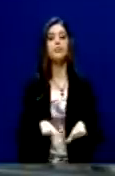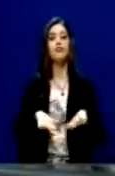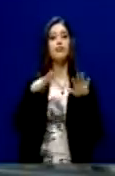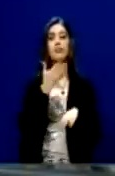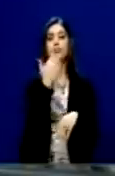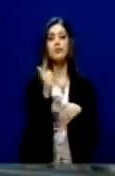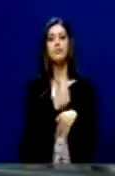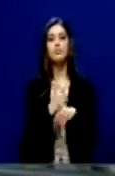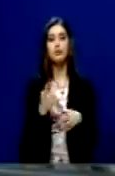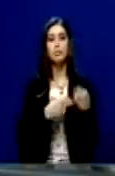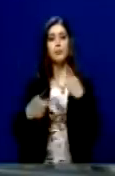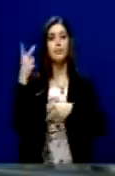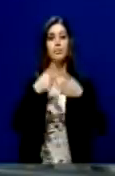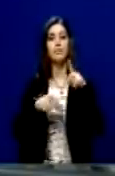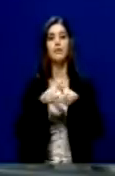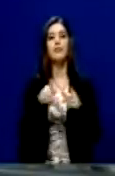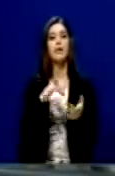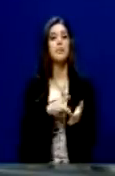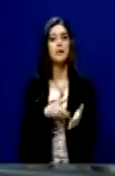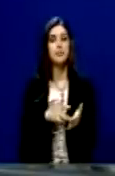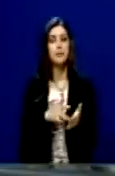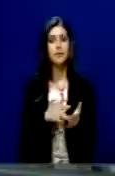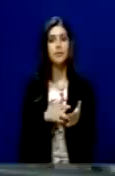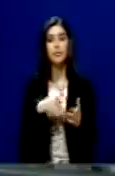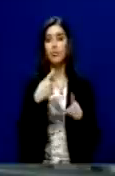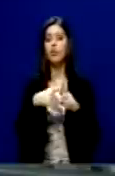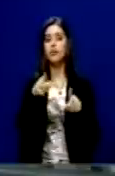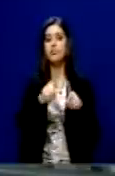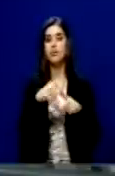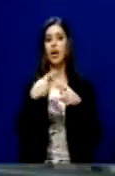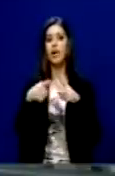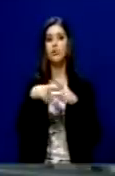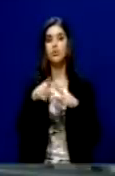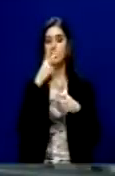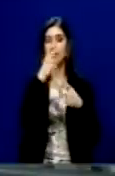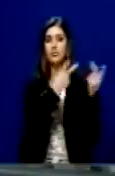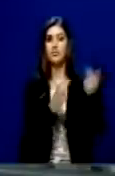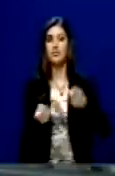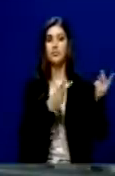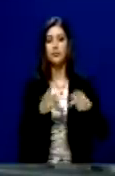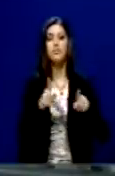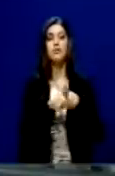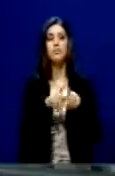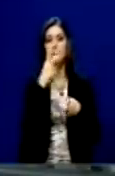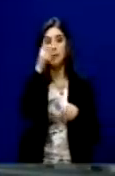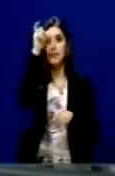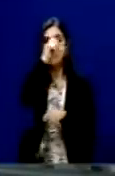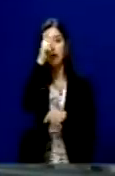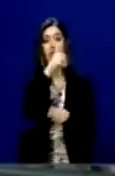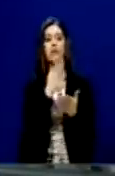rendimentet e ulta mesatar që realizohet në Kosovë. Në rastin më të keq, kjo fare importuar nga Serbia